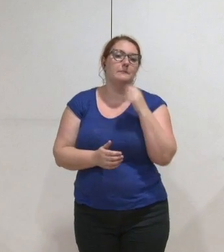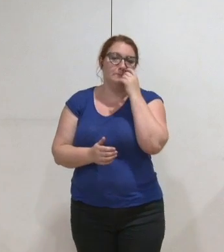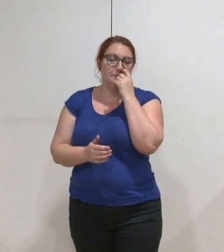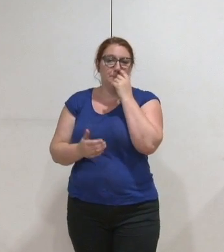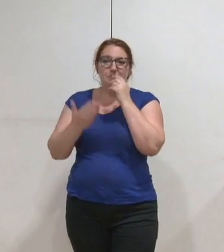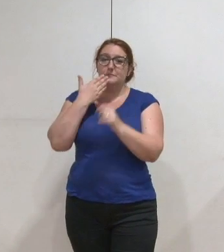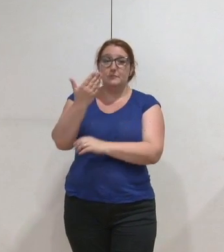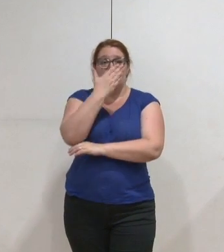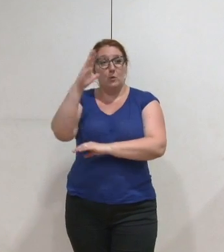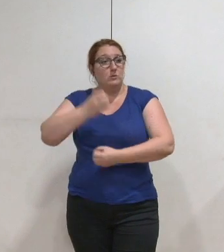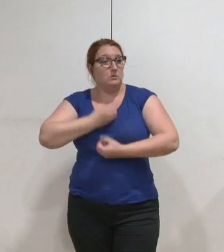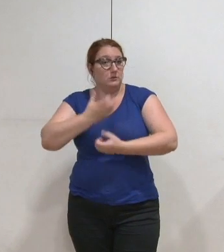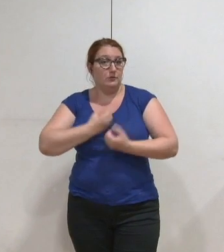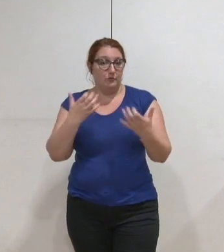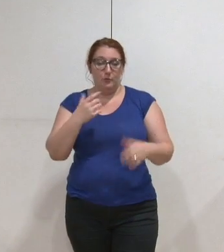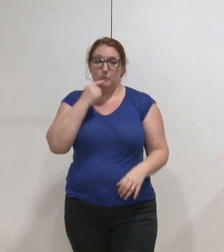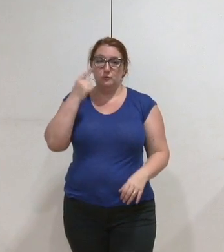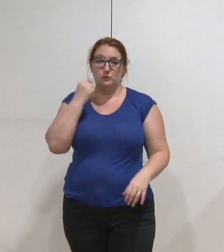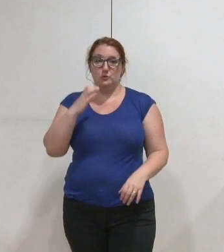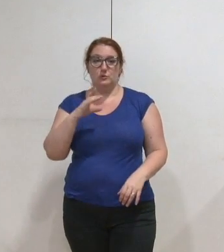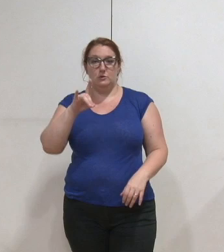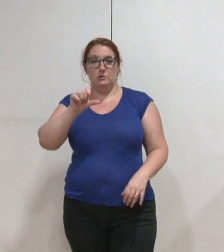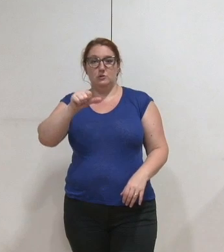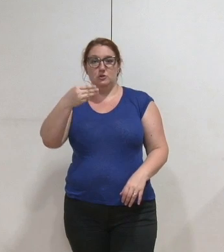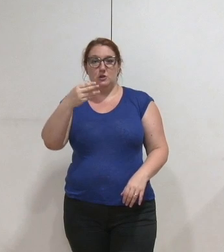merci a-t-il d'autres pris de parole monsieur chamussi